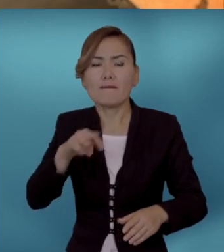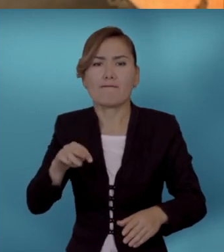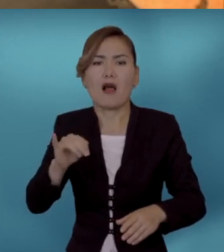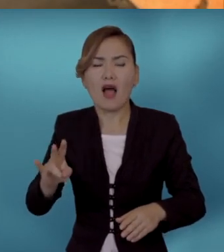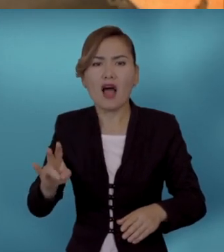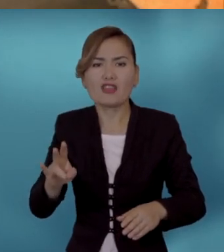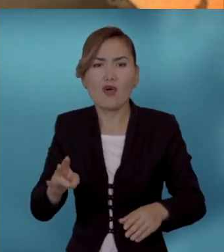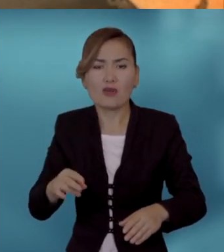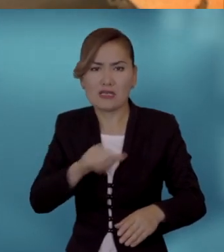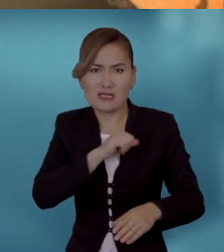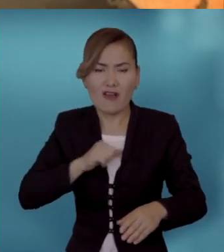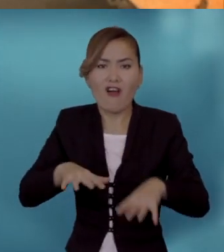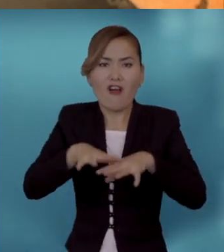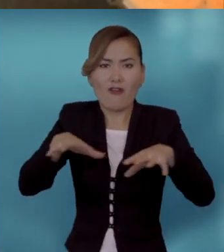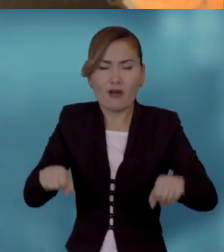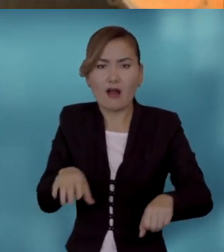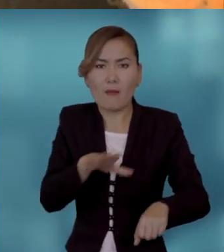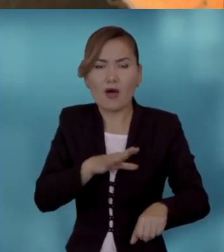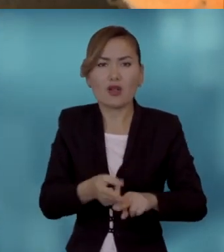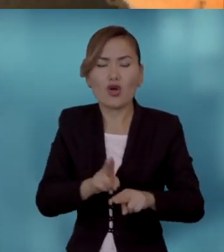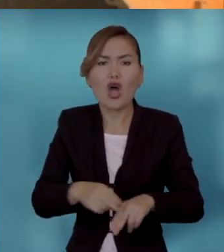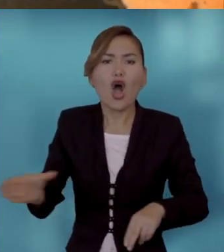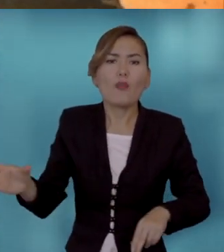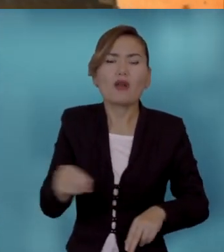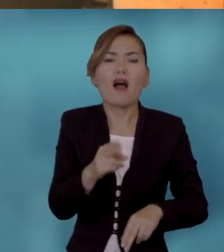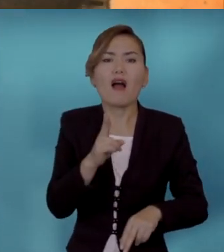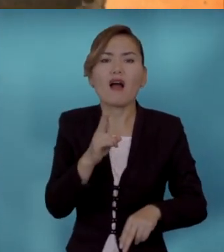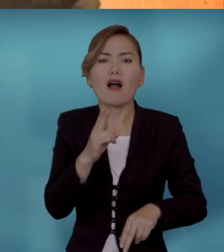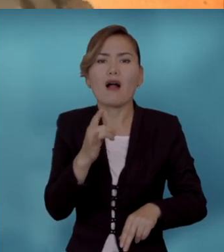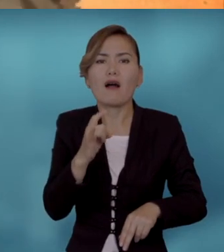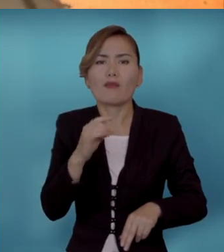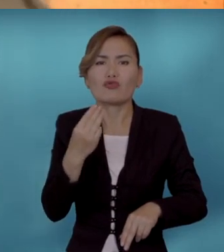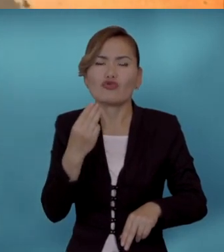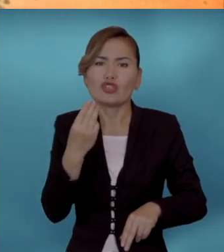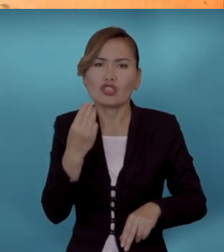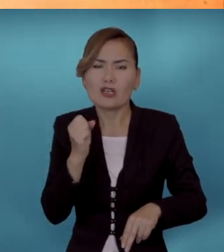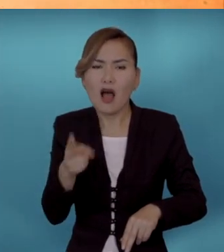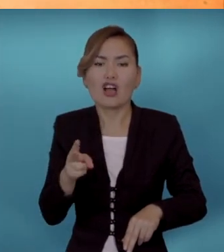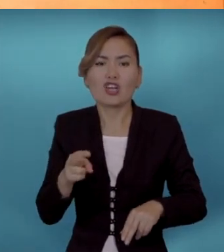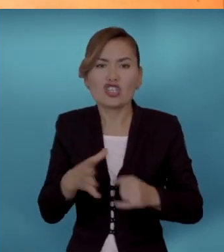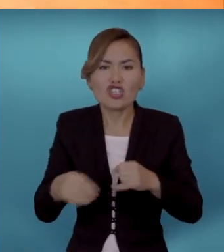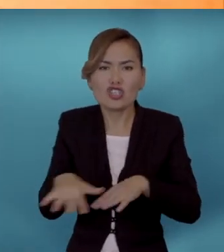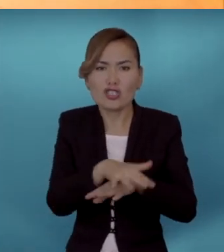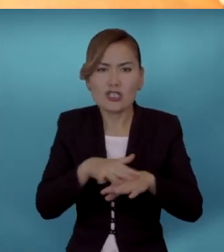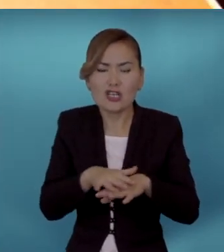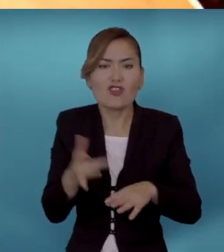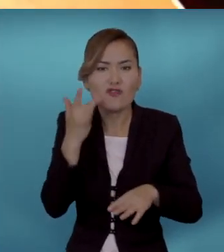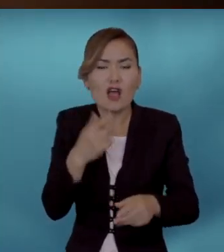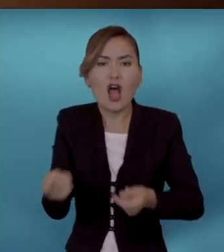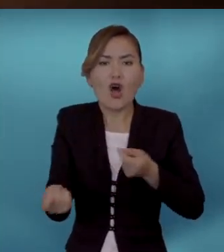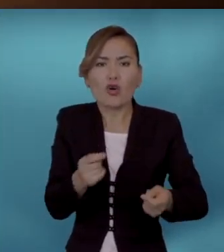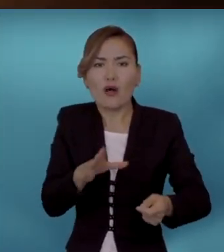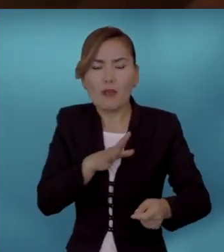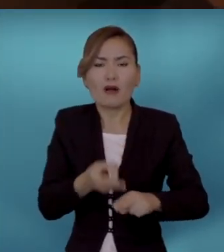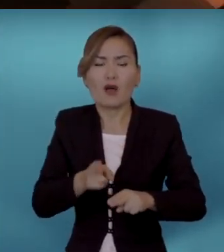Қыпшақтың билеушісі атанды. Оның даңқы мен билігінің мықты болғаны соншалық, бұл аумақта Жошы ханнан кейін ешкім мұндай зор